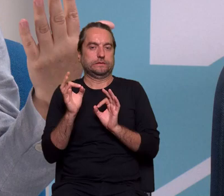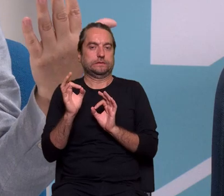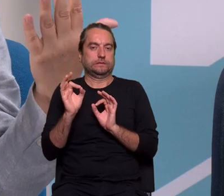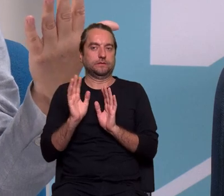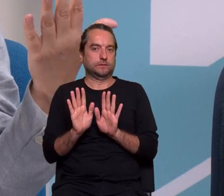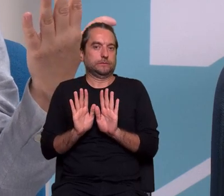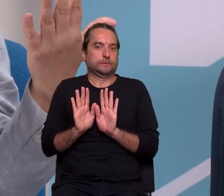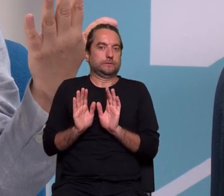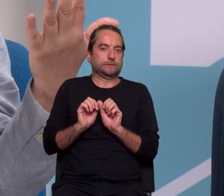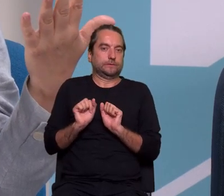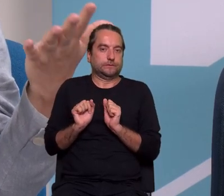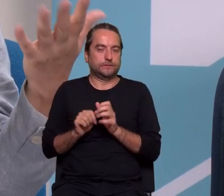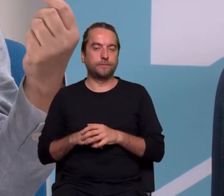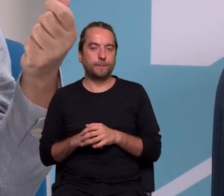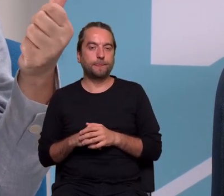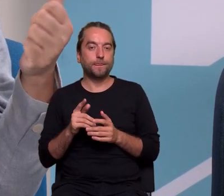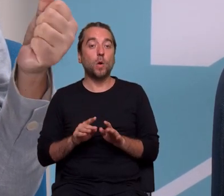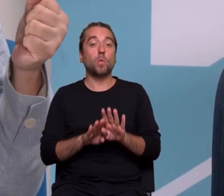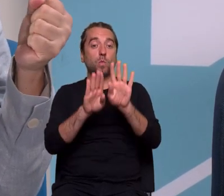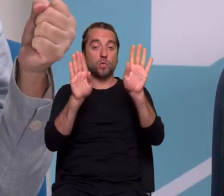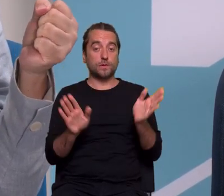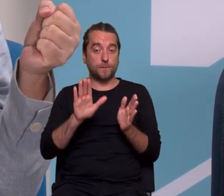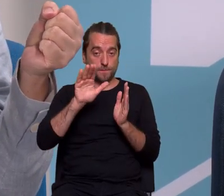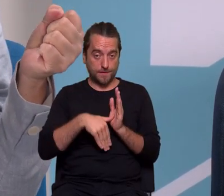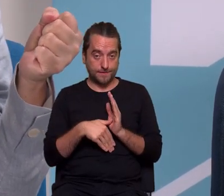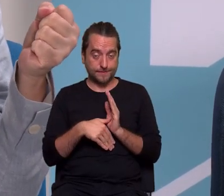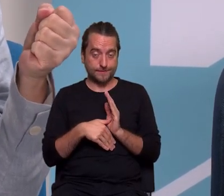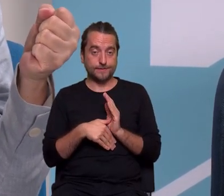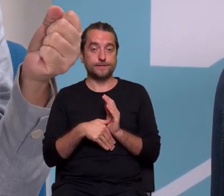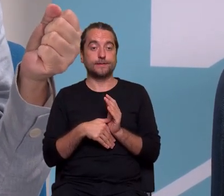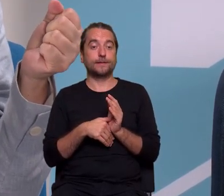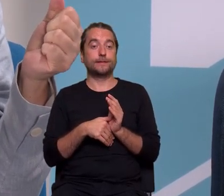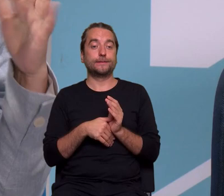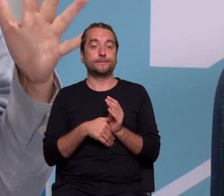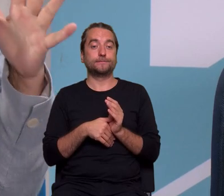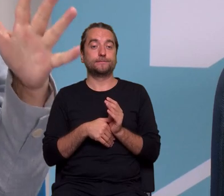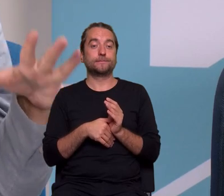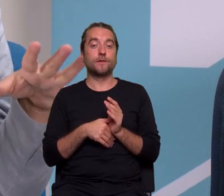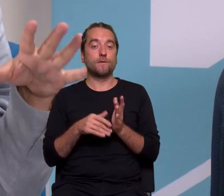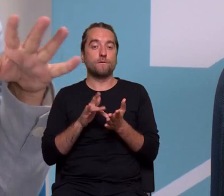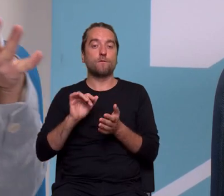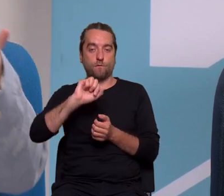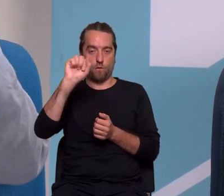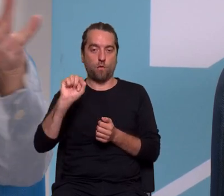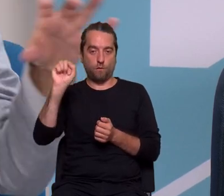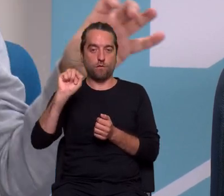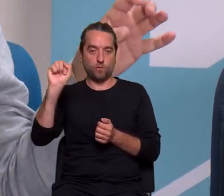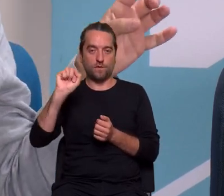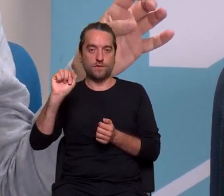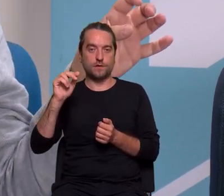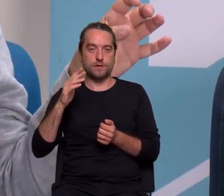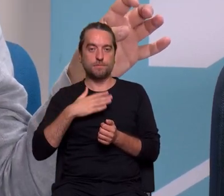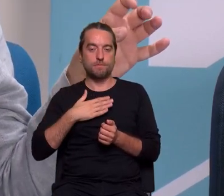w zbiorach Muzeum Miejskiego znajduje się, Wrocławia, znajduje się